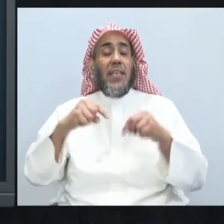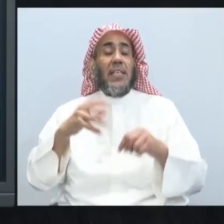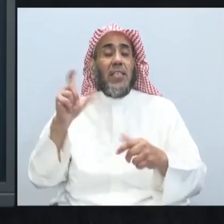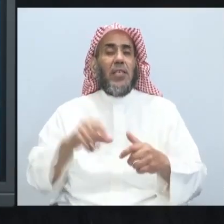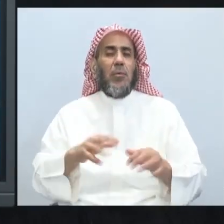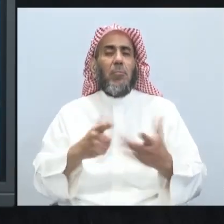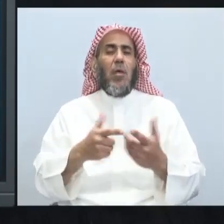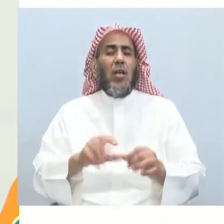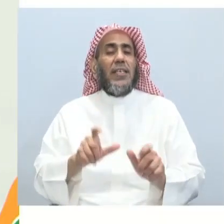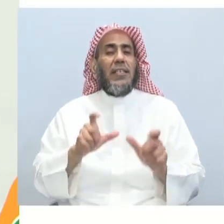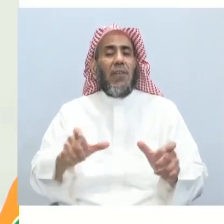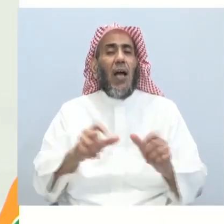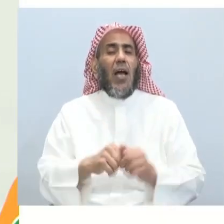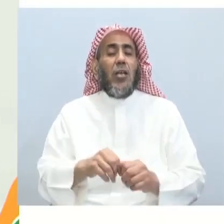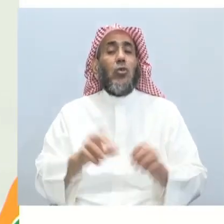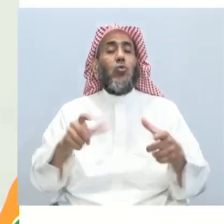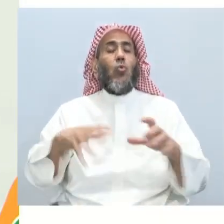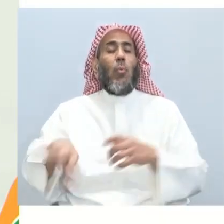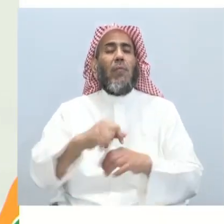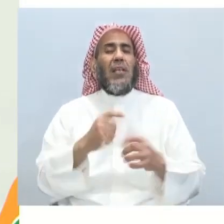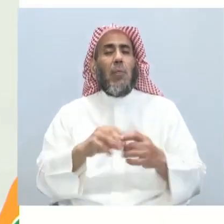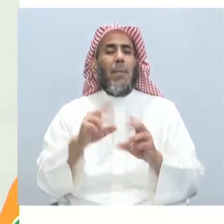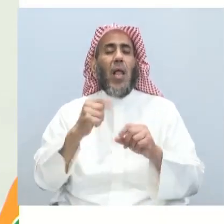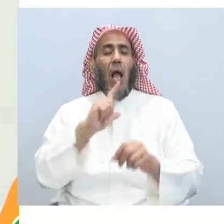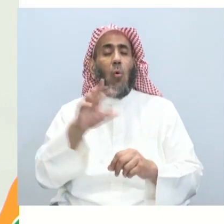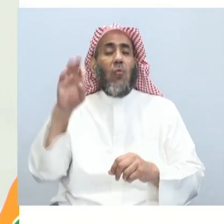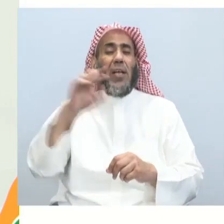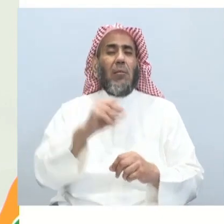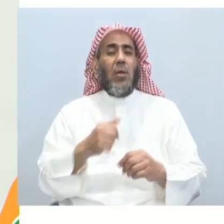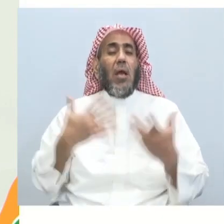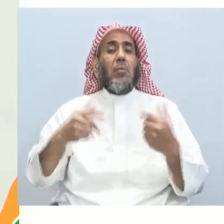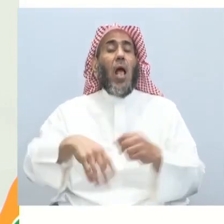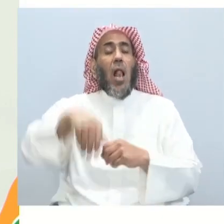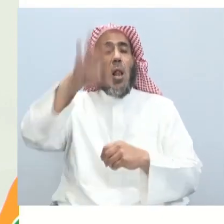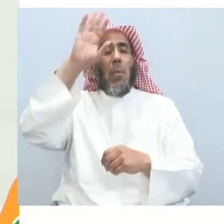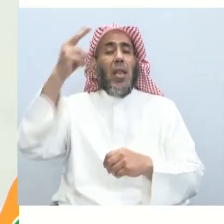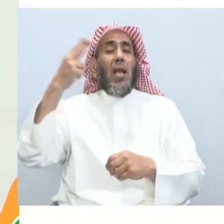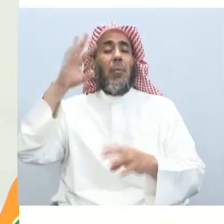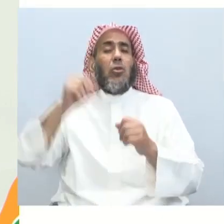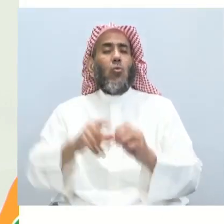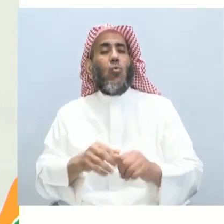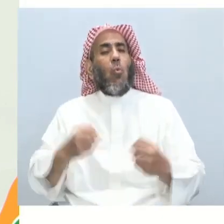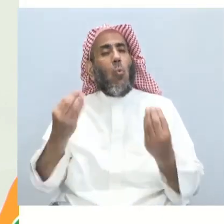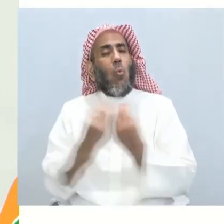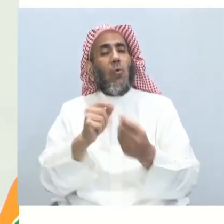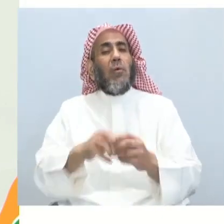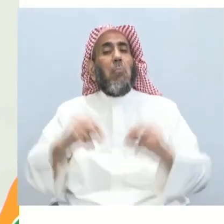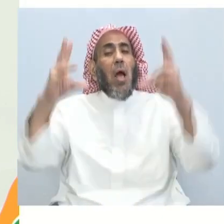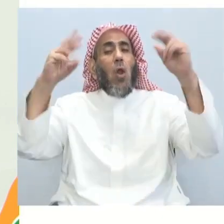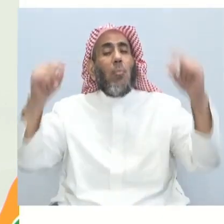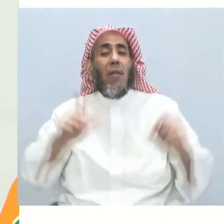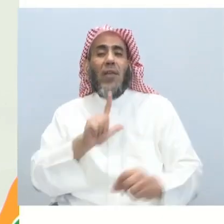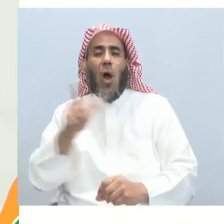السعودي المدح الدفاع عن الشعوب العربيه في ازماتها مثل قول فؤاد الخطيب يمدح الملك عبد العزيز لوقوفه مع لبنان